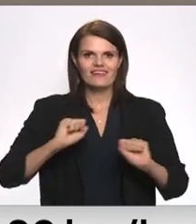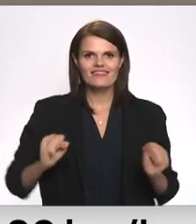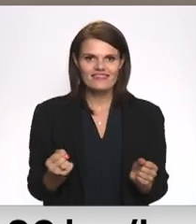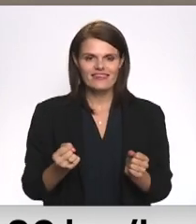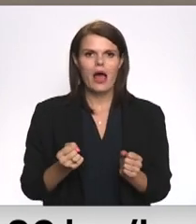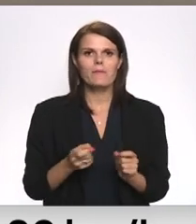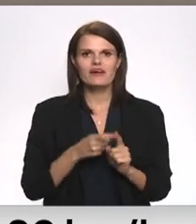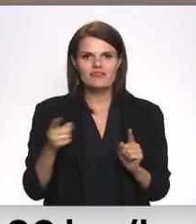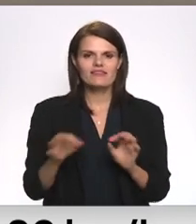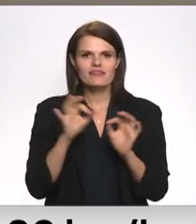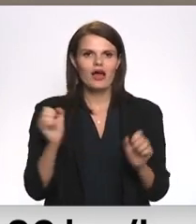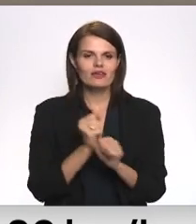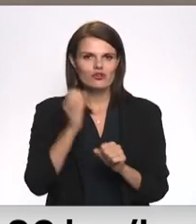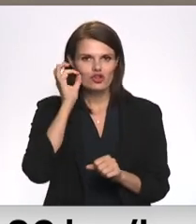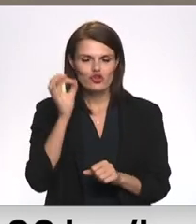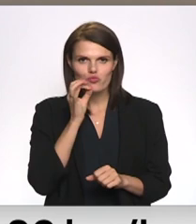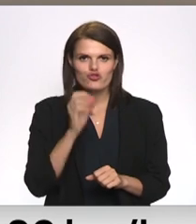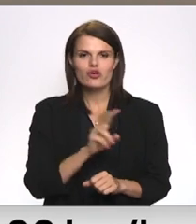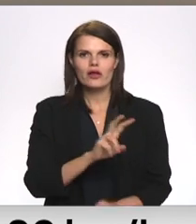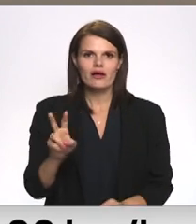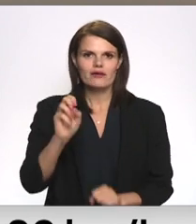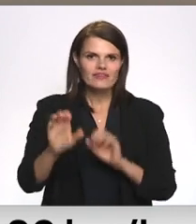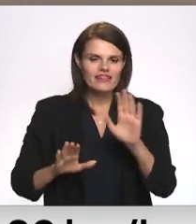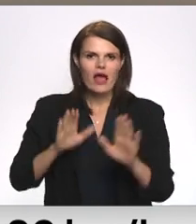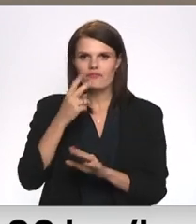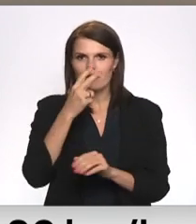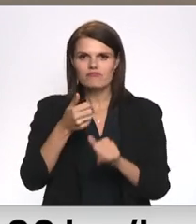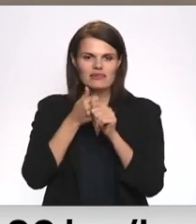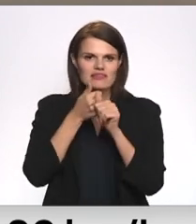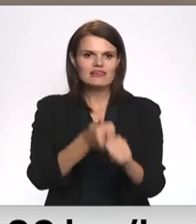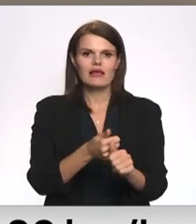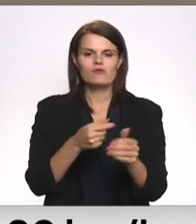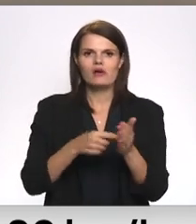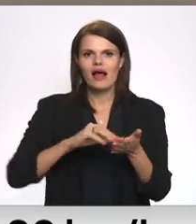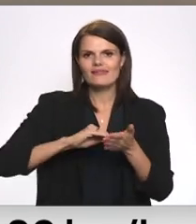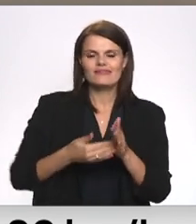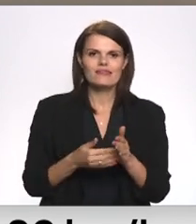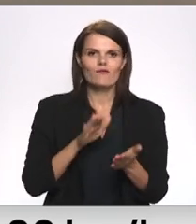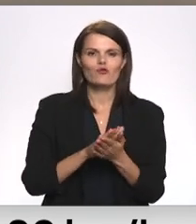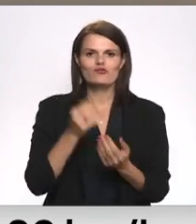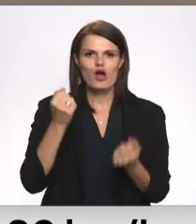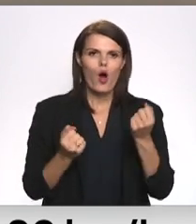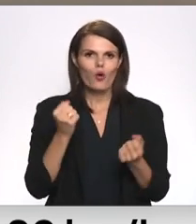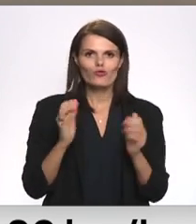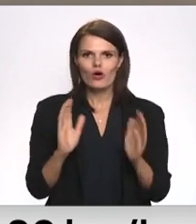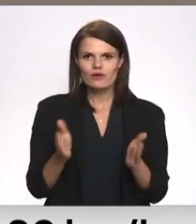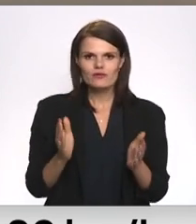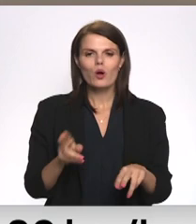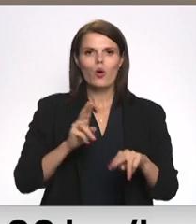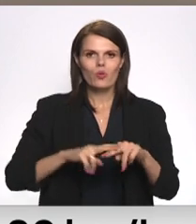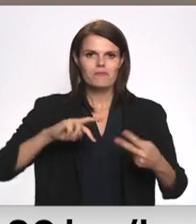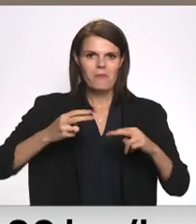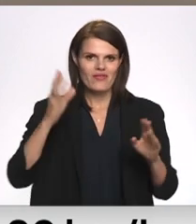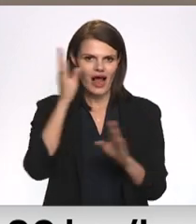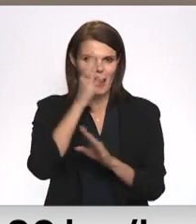sāk strādāt dispečeri, kuri cauru diennakti seko līdzi stāvoklim uz valsts autoceļiem. Un mainās arī